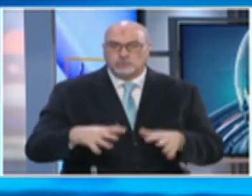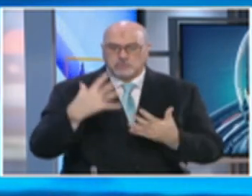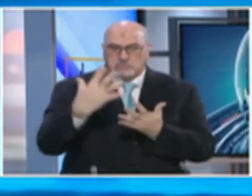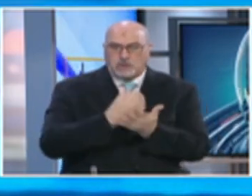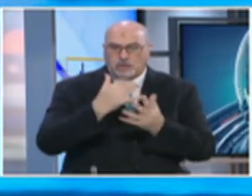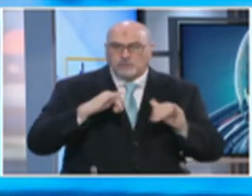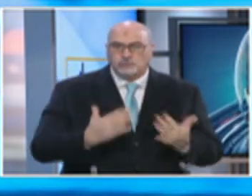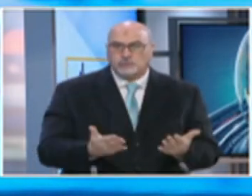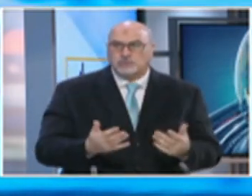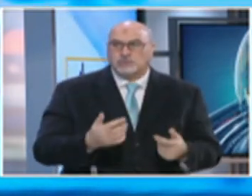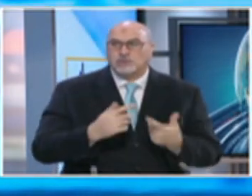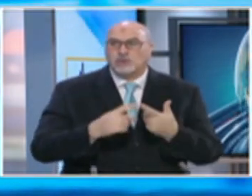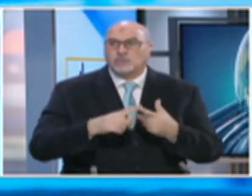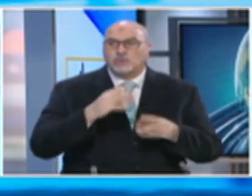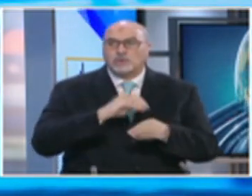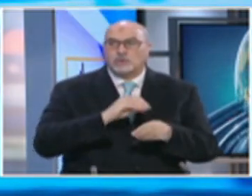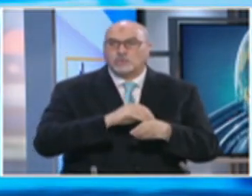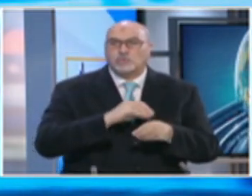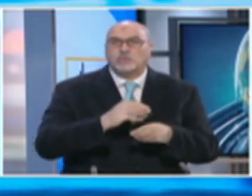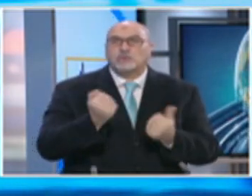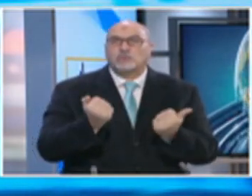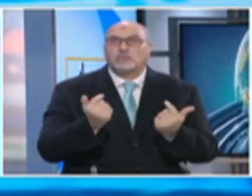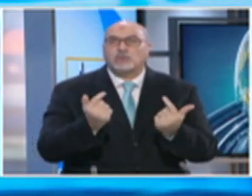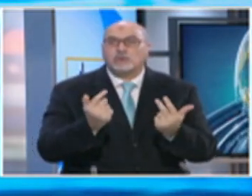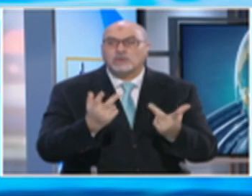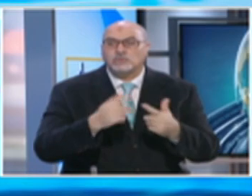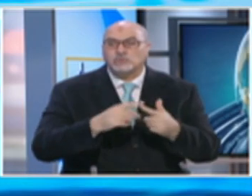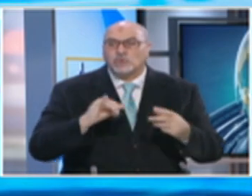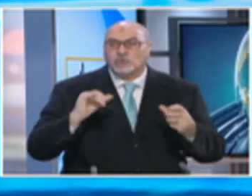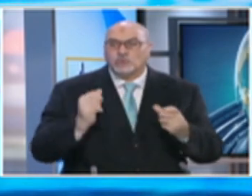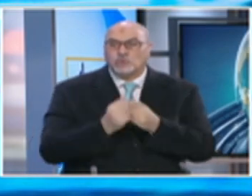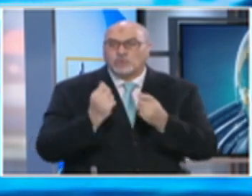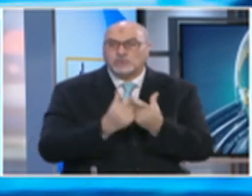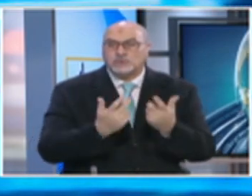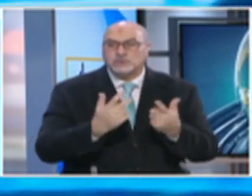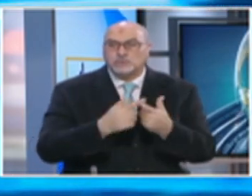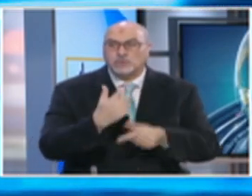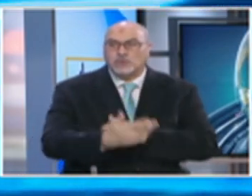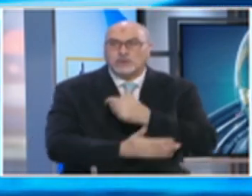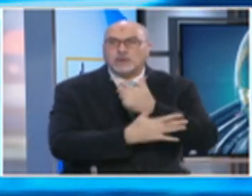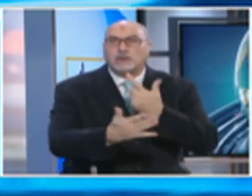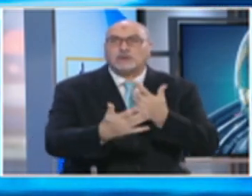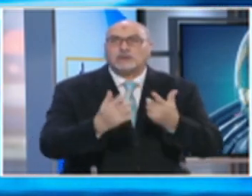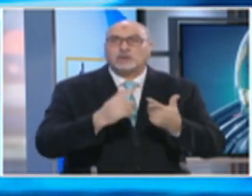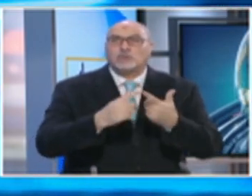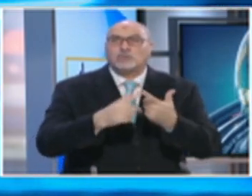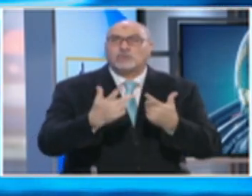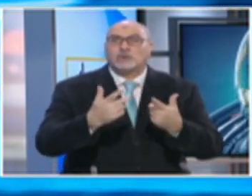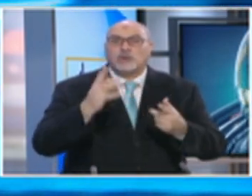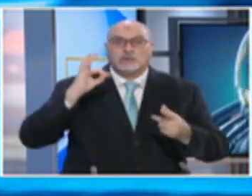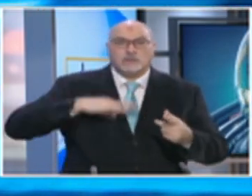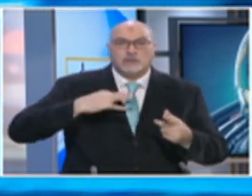حققتها الجزائر في مجال الاقتصاد الرقمي والمؤسسات الناشئة وآليات الدعم والتمويل المتاحة